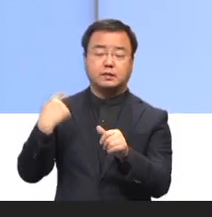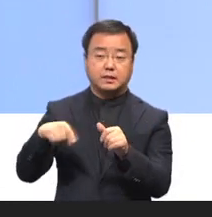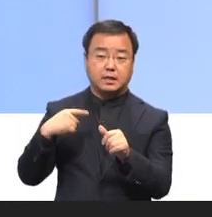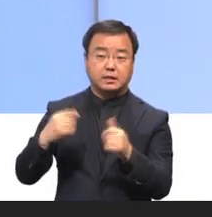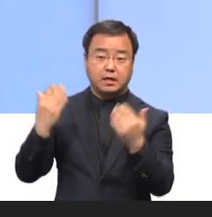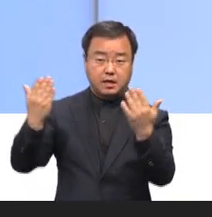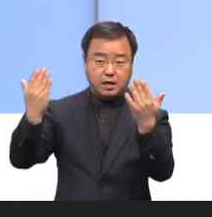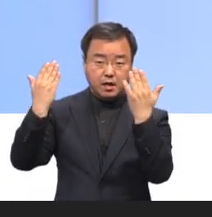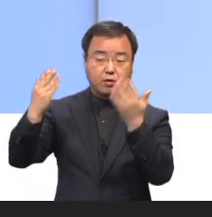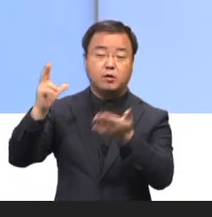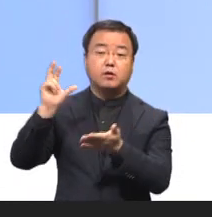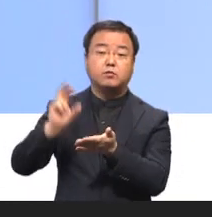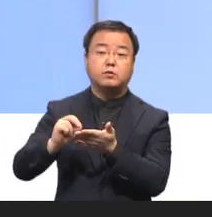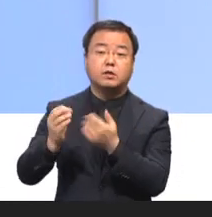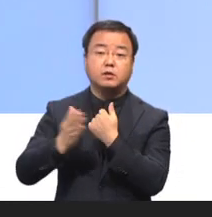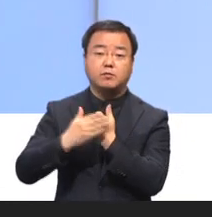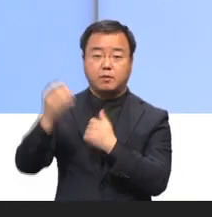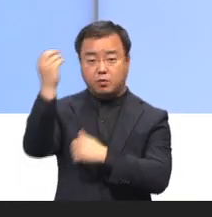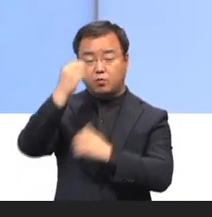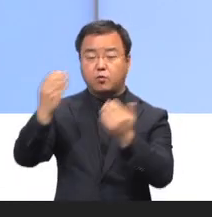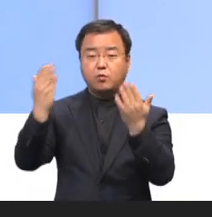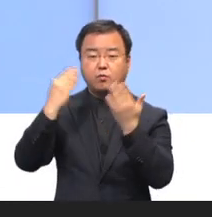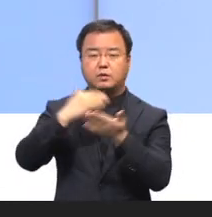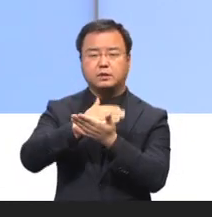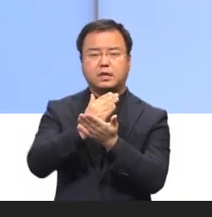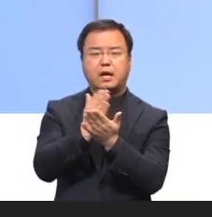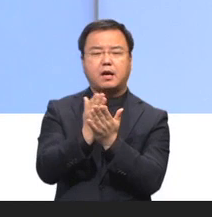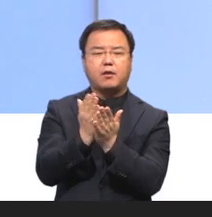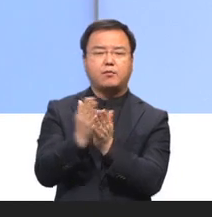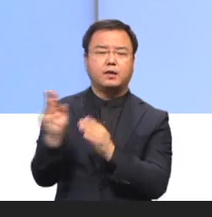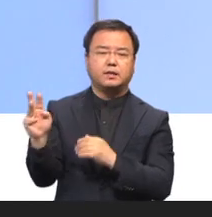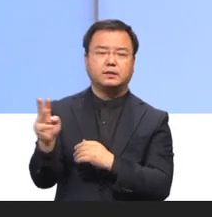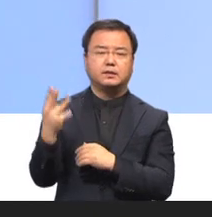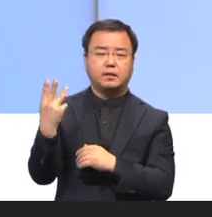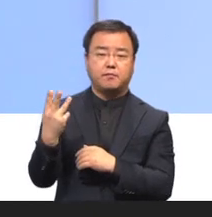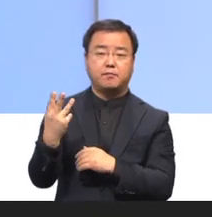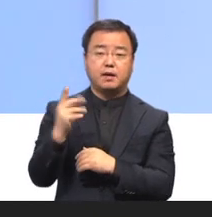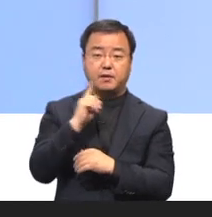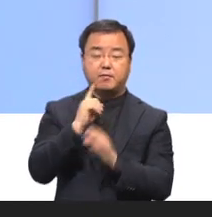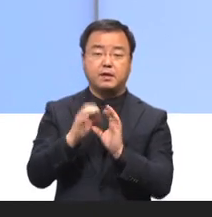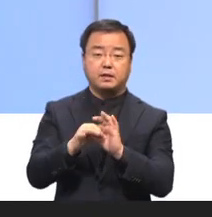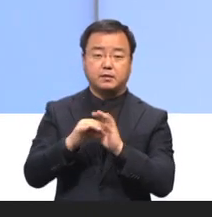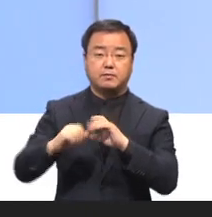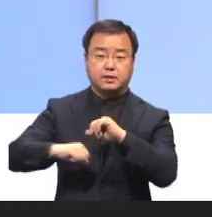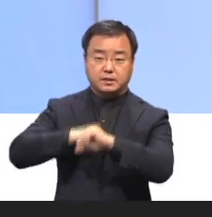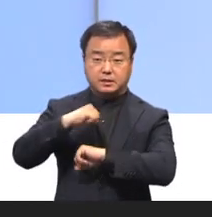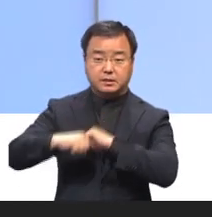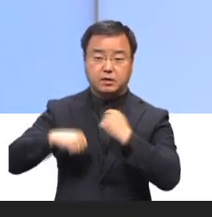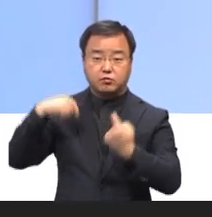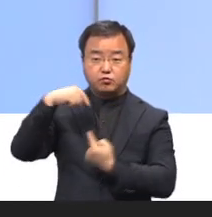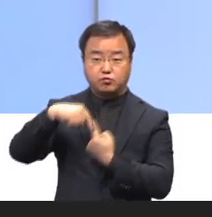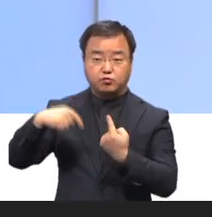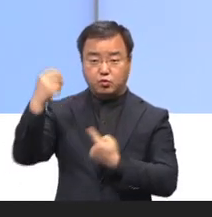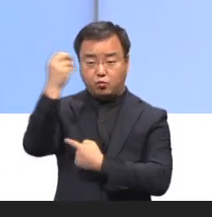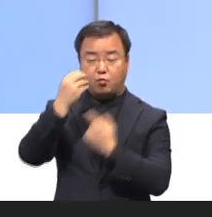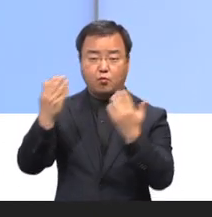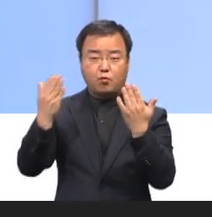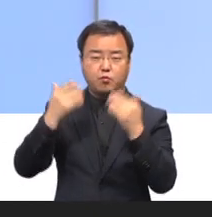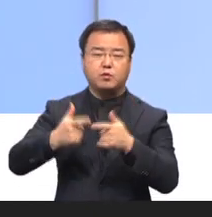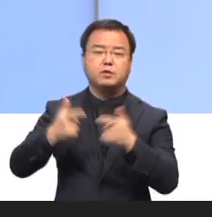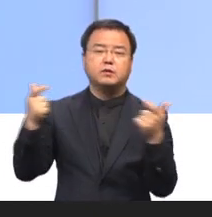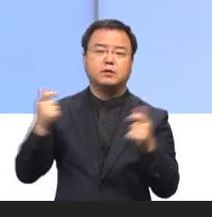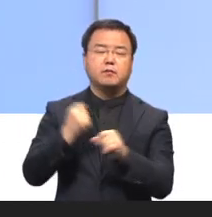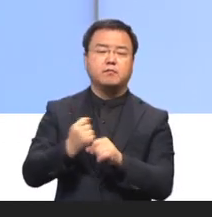있기 때문에 고교 다양화 300 이런 정책을 통해서 자사고를 많이 만들었습니다. 그랬죠. 근데 갑자기 이제 진보 정부에서 보니까